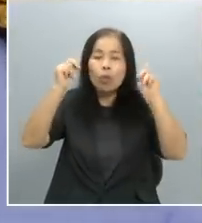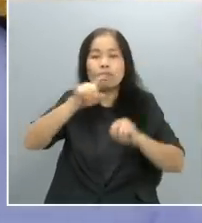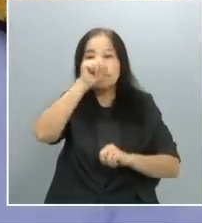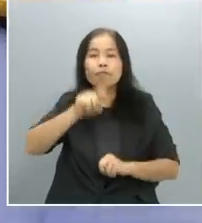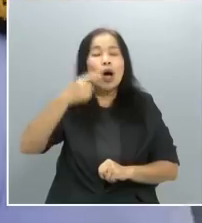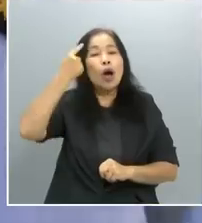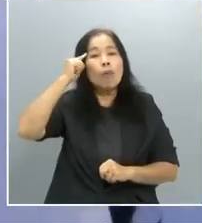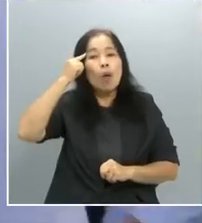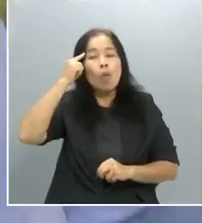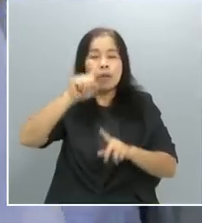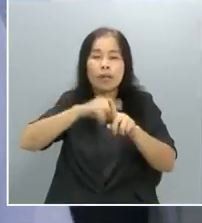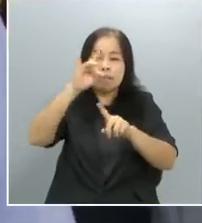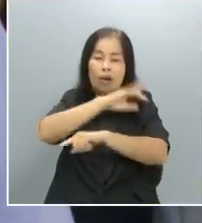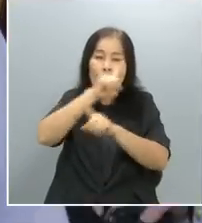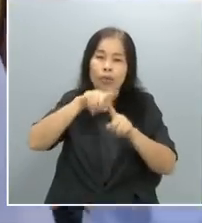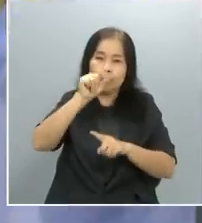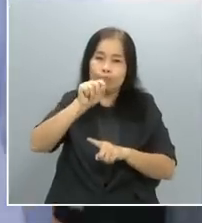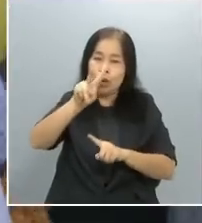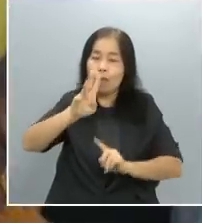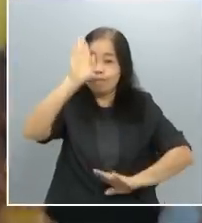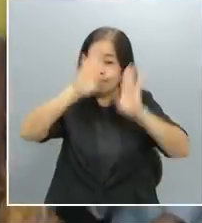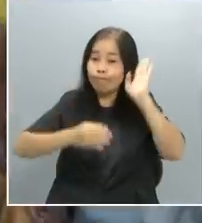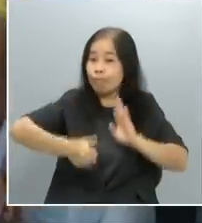เลยไหม นั่นแหละฮะ